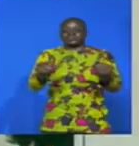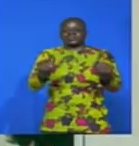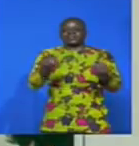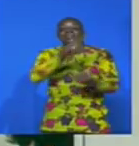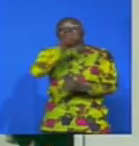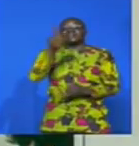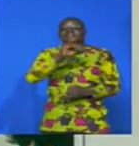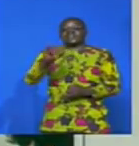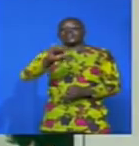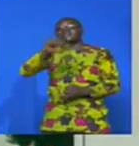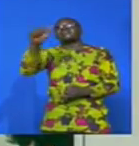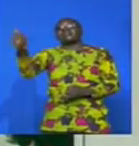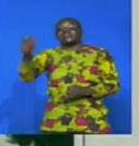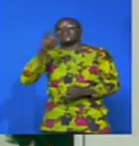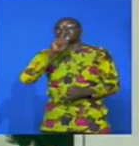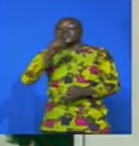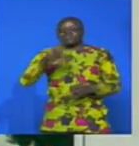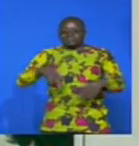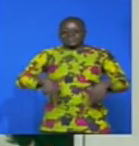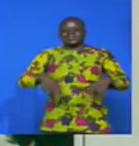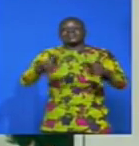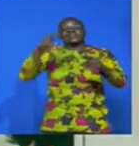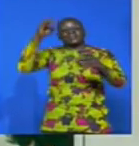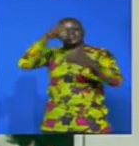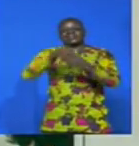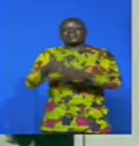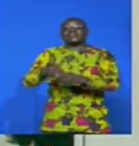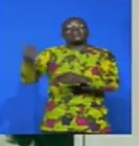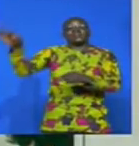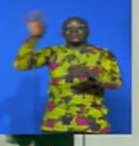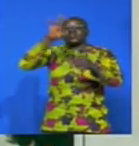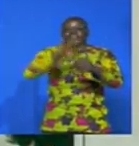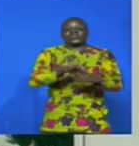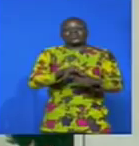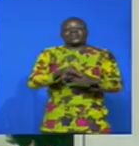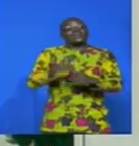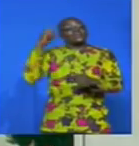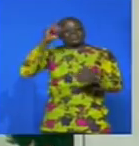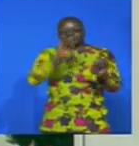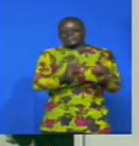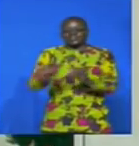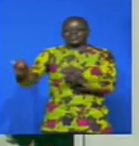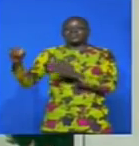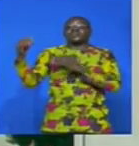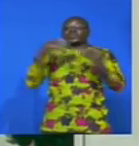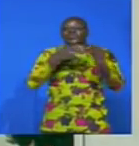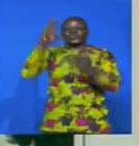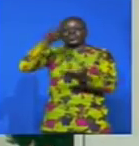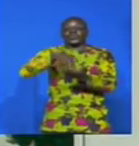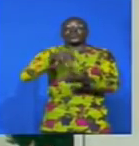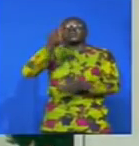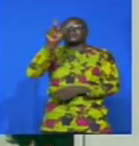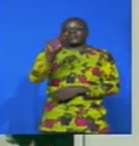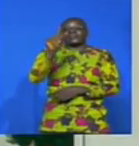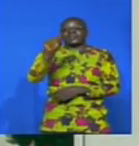siens sont en rang d'expédition électoraliste, ils sont en ordre de bataille pour 2020,